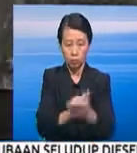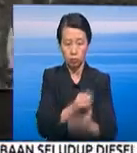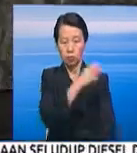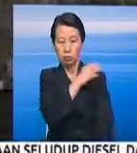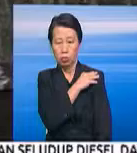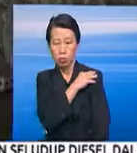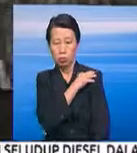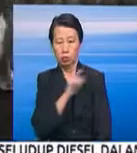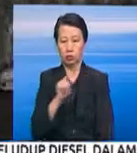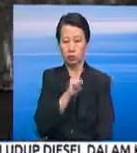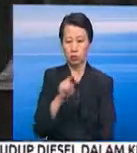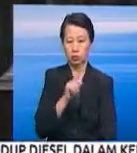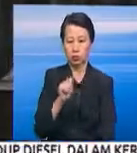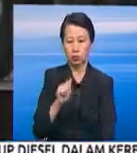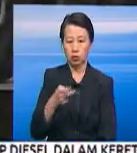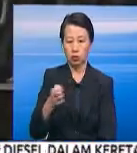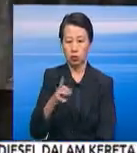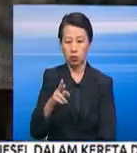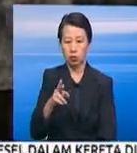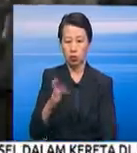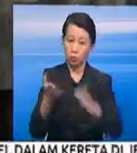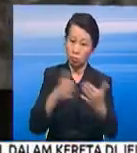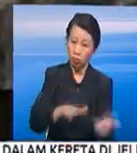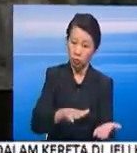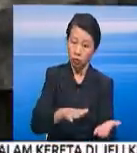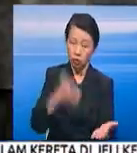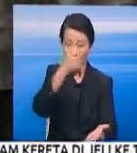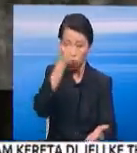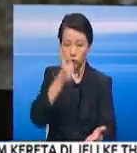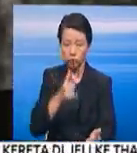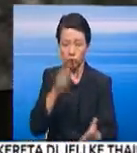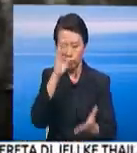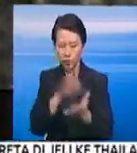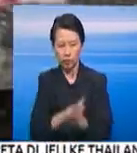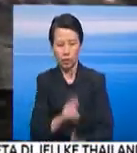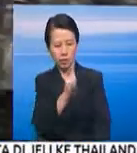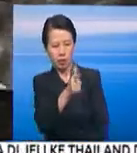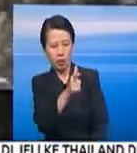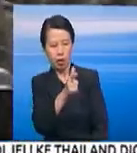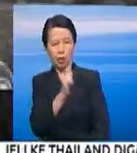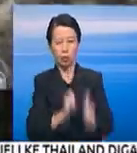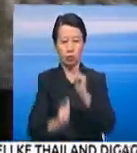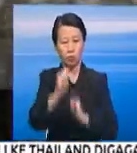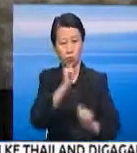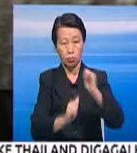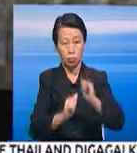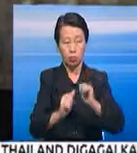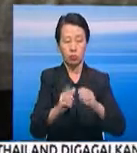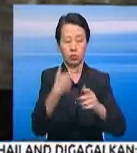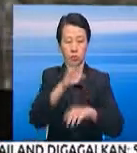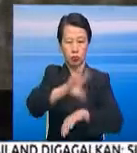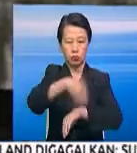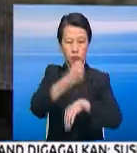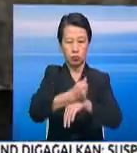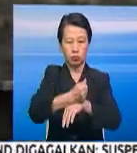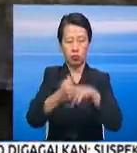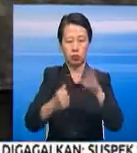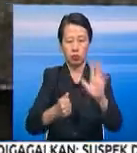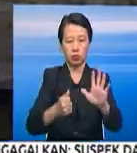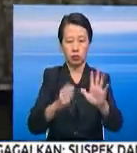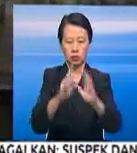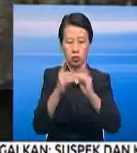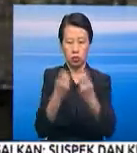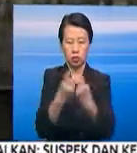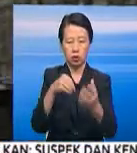Major Muhammad Zahir Armaya meninggal dunia dipercayai tertembak ketika membuat aksi gimmick sempena penubuhan 5 division